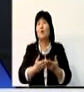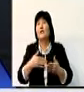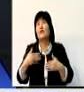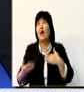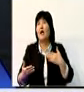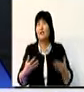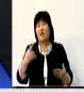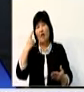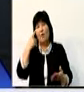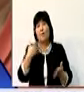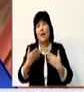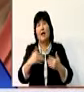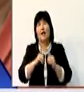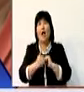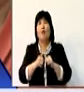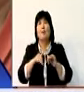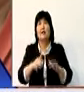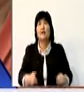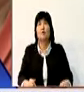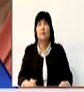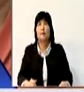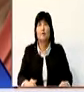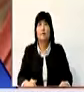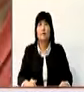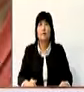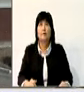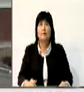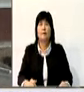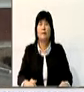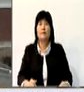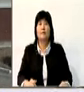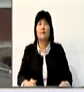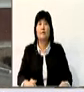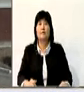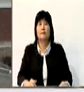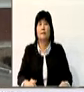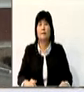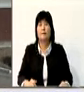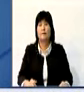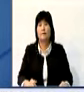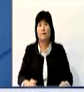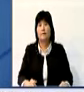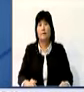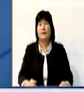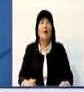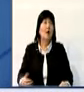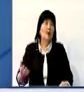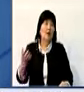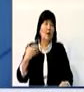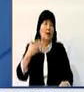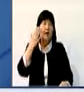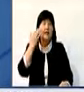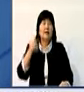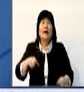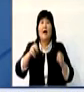жан-жақты пікір алмасты. Гүлшара Башарова, Бауыржан Қожамұратов, Төрехан Қожахметов, Қызылорда телеарнасы. Қызылордадан Татарстанға